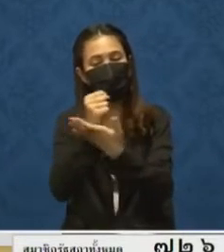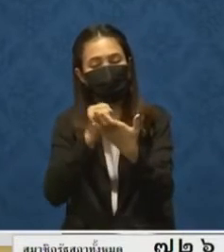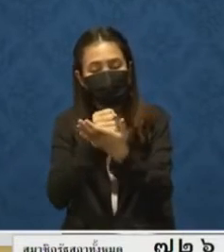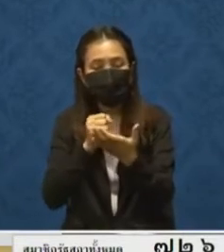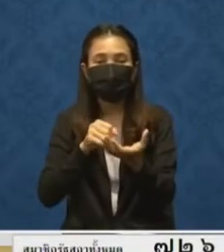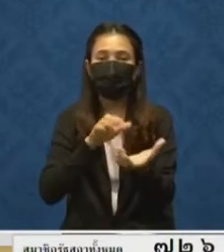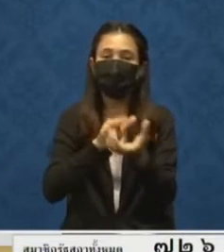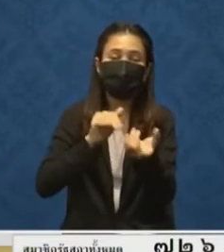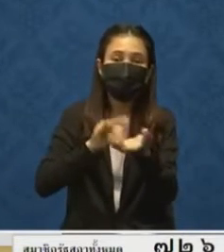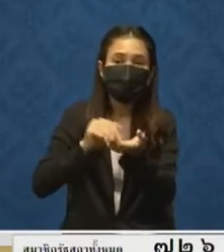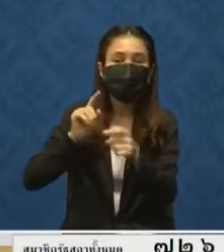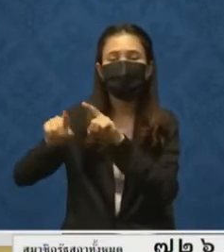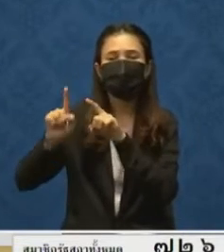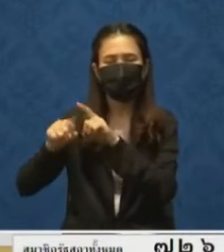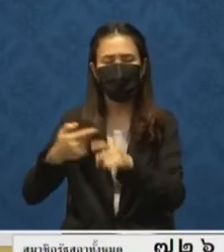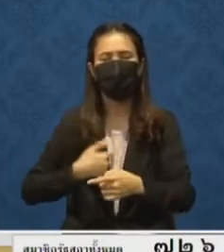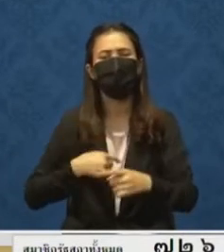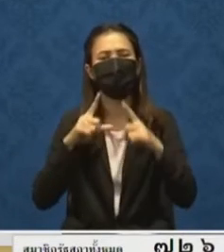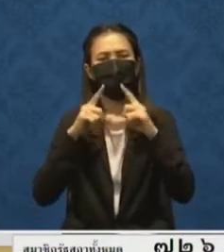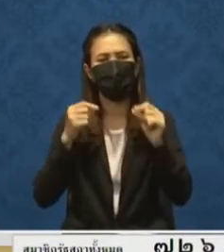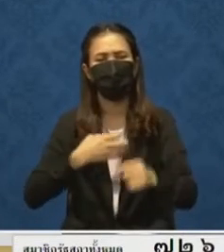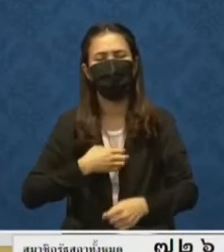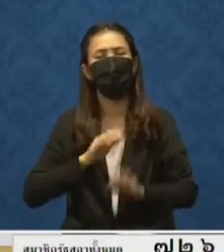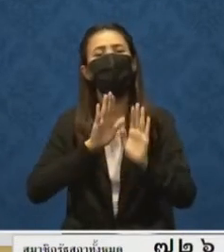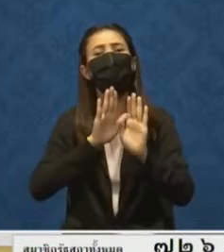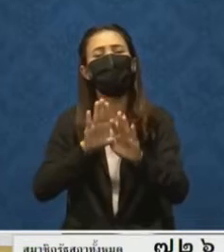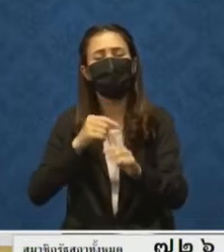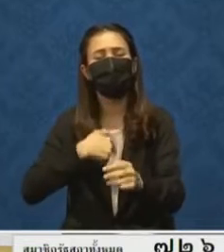นี่งนี่ เป็เรื่องที่ailedานตำ